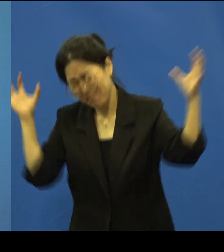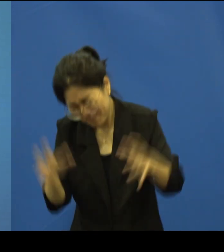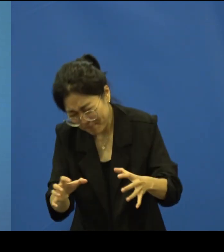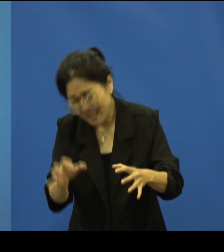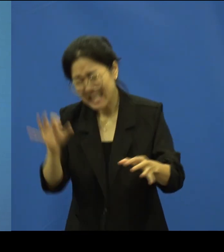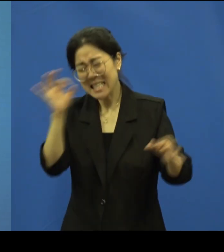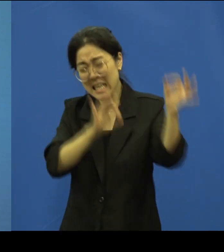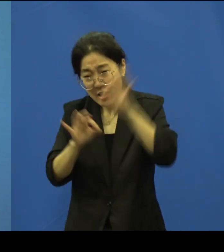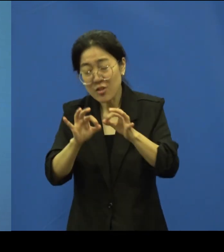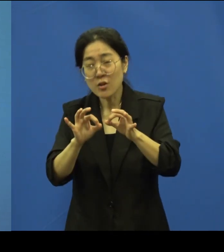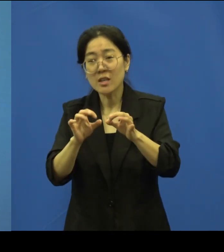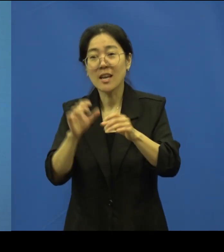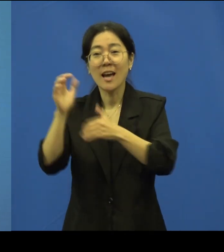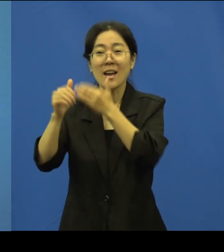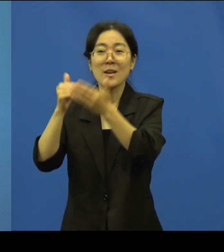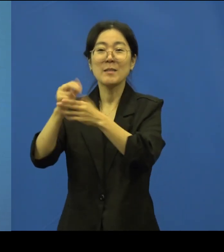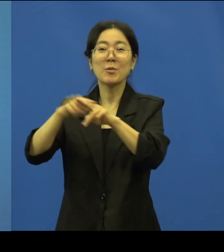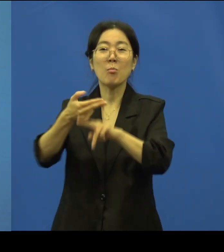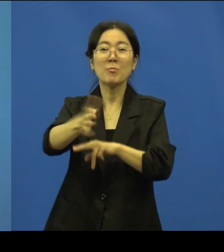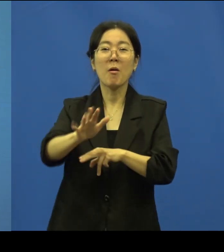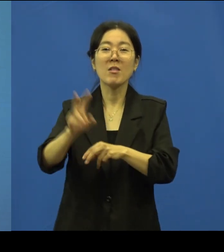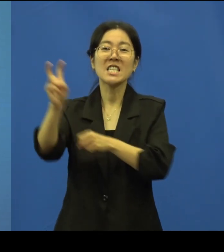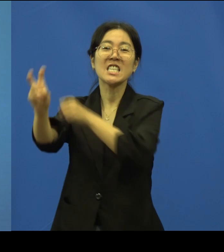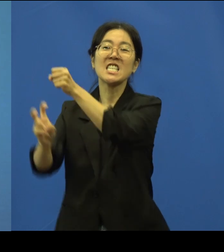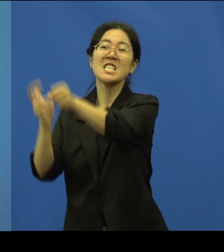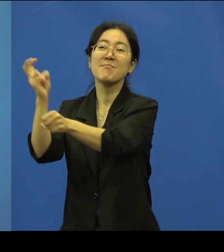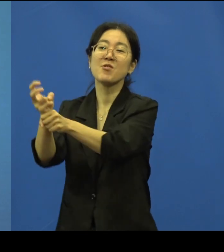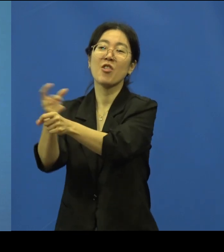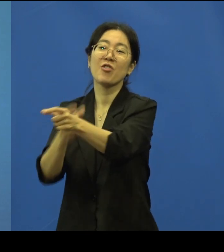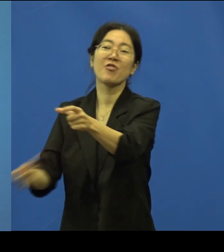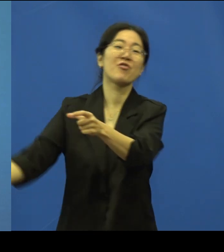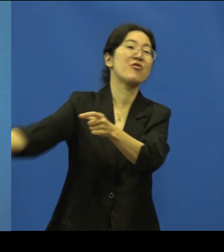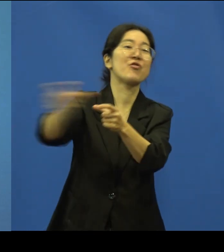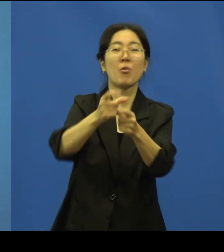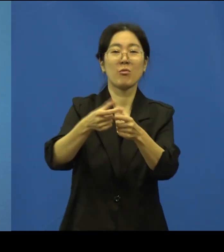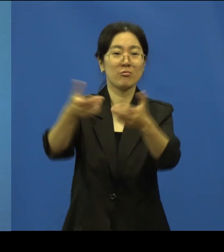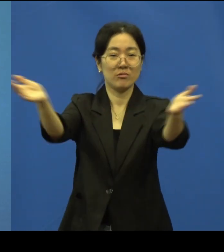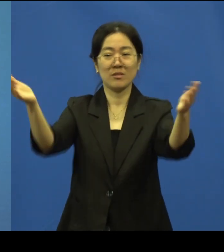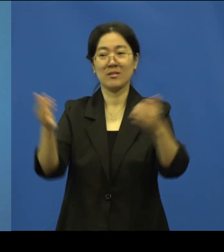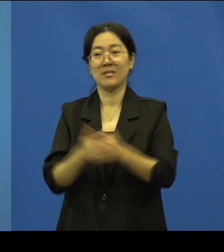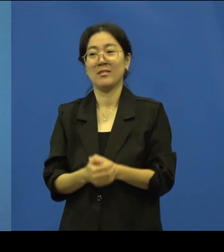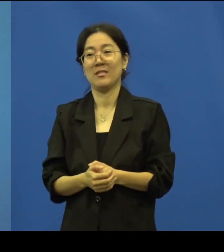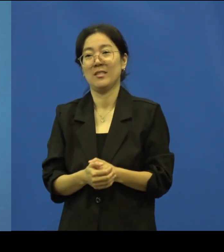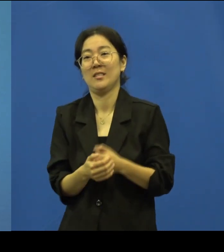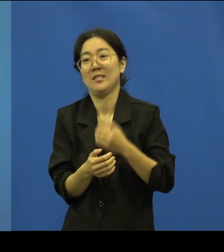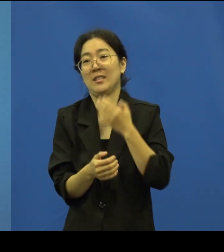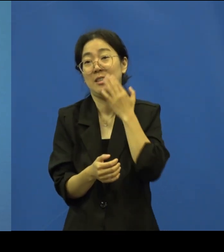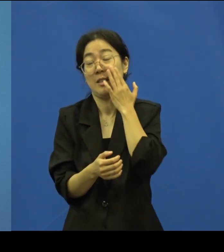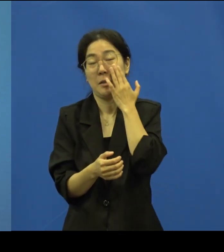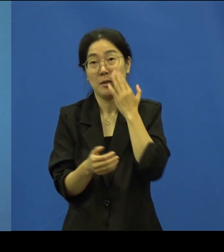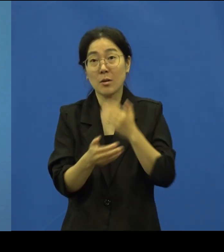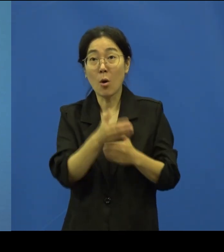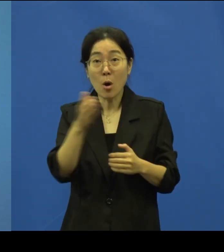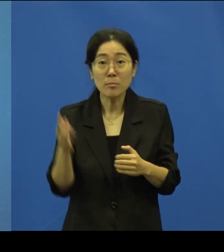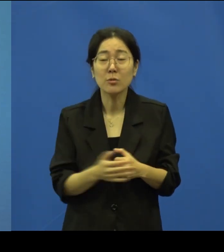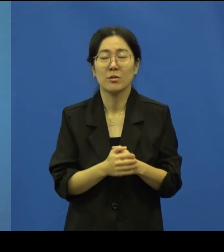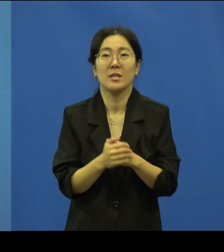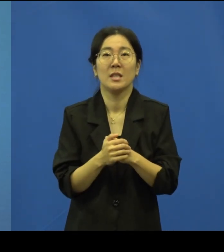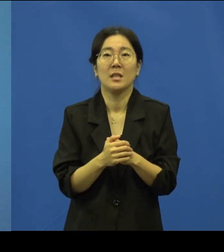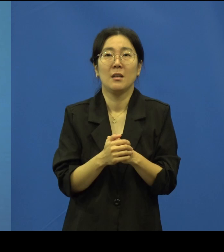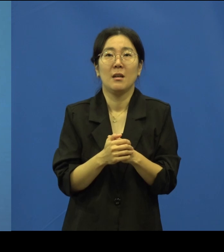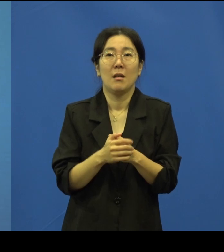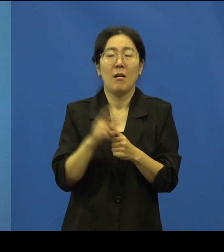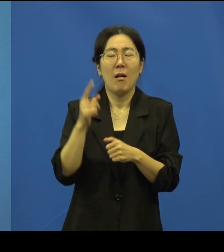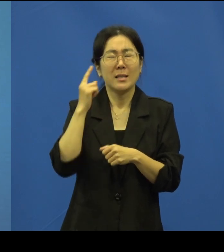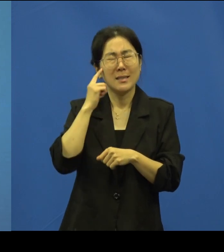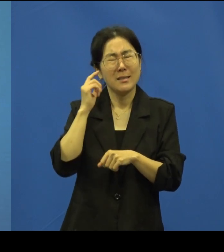그랬더니 이번에는 20년 평안을 주신 거예요. 정말 놀랍지 않습니까? 여러분, 여기에 엄청난